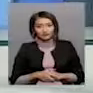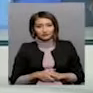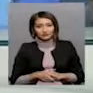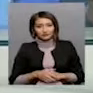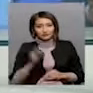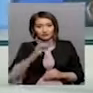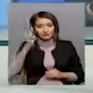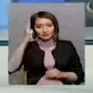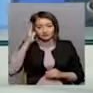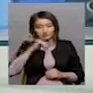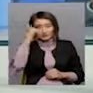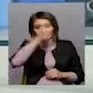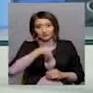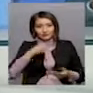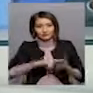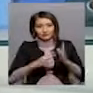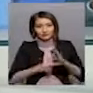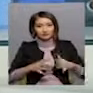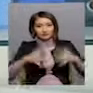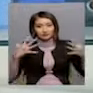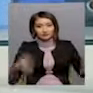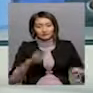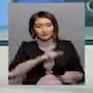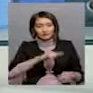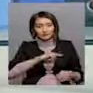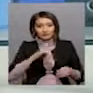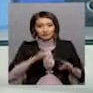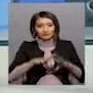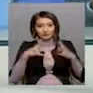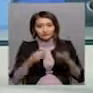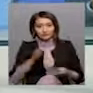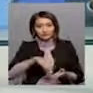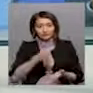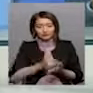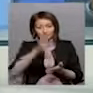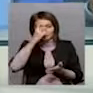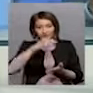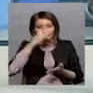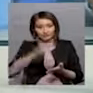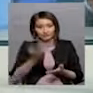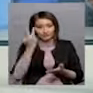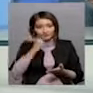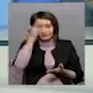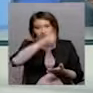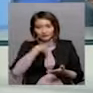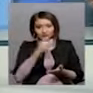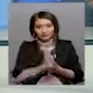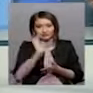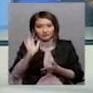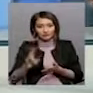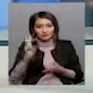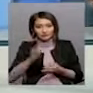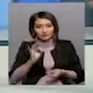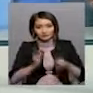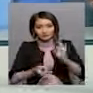На будущий год запланирована большая работа по реализации всех задач, поставленных главой государства в ежегодном послании. К примеру, в сфере образования будут